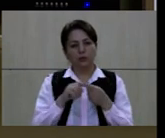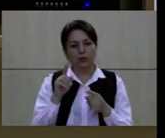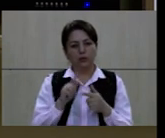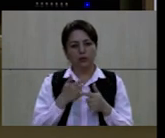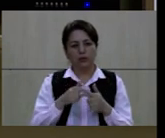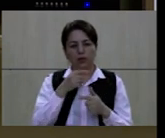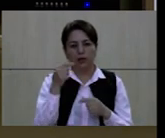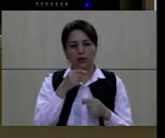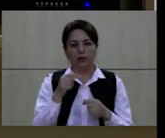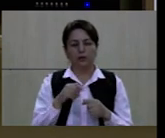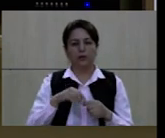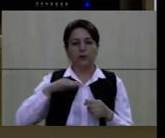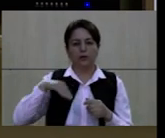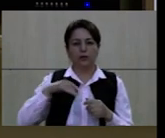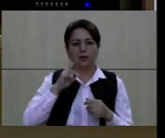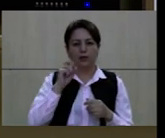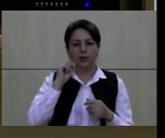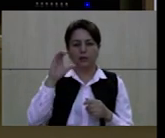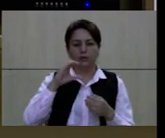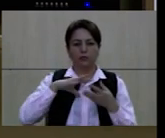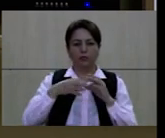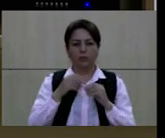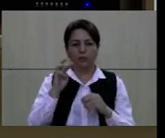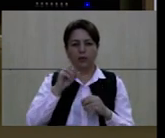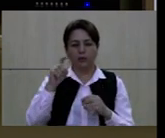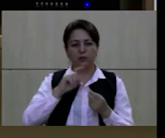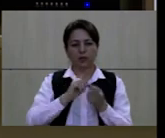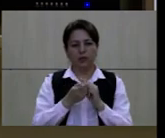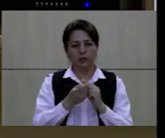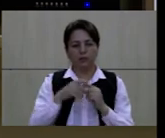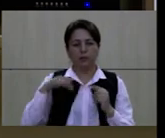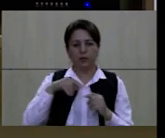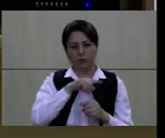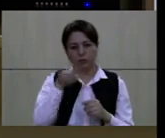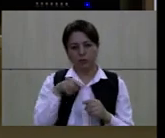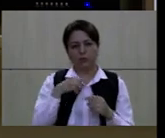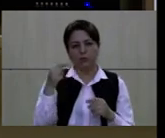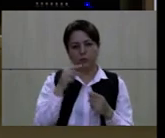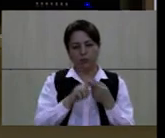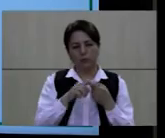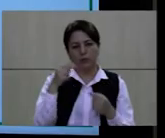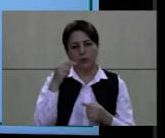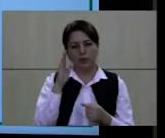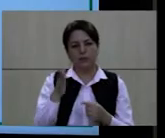so'ng kasr qismi umumiy maxrajga keltirib, keyin ularni ham qo'shib ayiriladi.